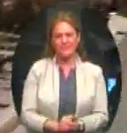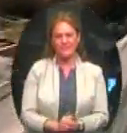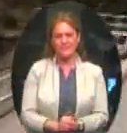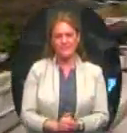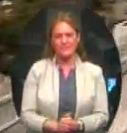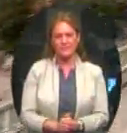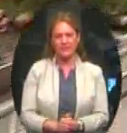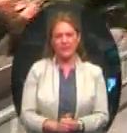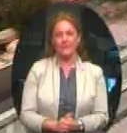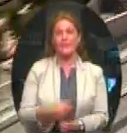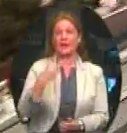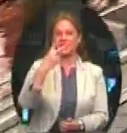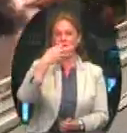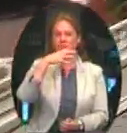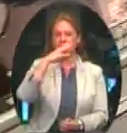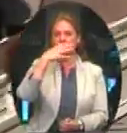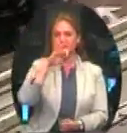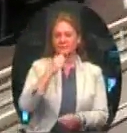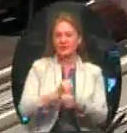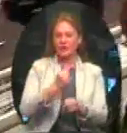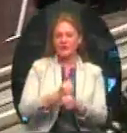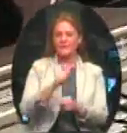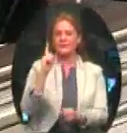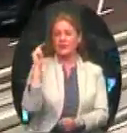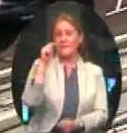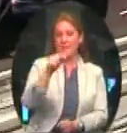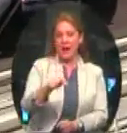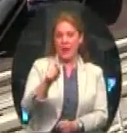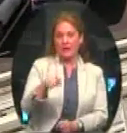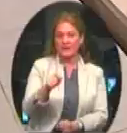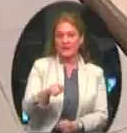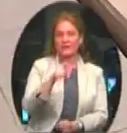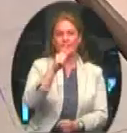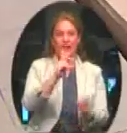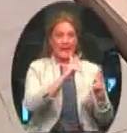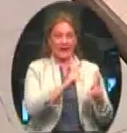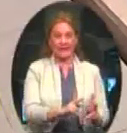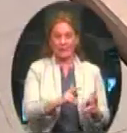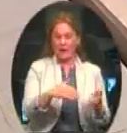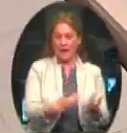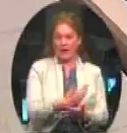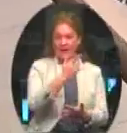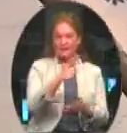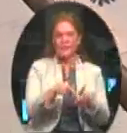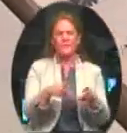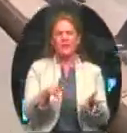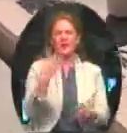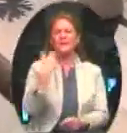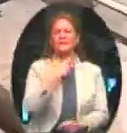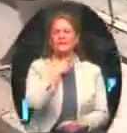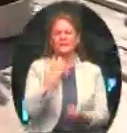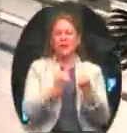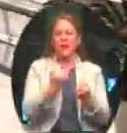שני שדרוגים משמעותיים שכבר חווים אלו שמגיעים לכנסת הם החניון החדש שפתר מצוקת חניה שהייתה קיימת,